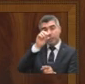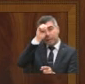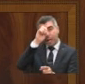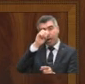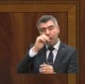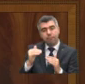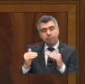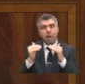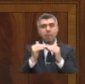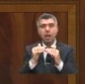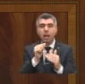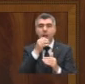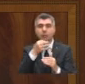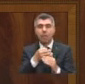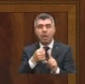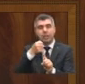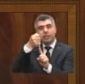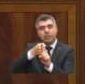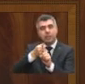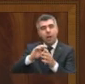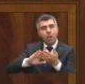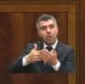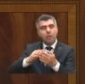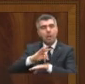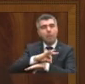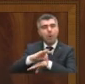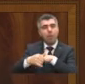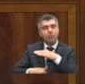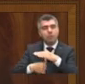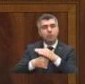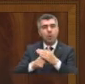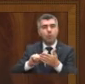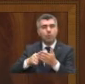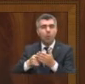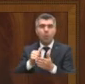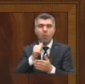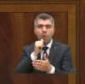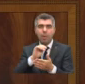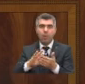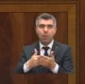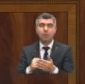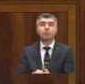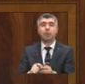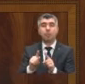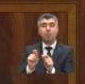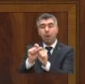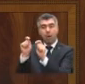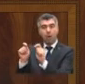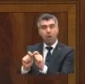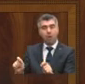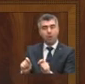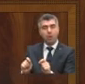في إطار إصلاح عميق للمكتب الوطني للكهرباء والماء الصالح للشرب يتمثل في استقلال